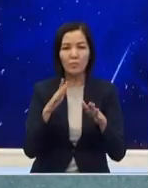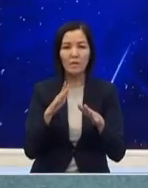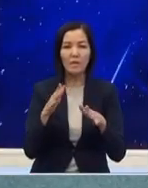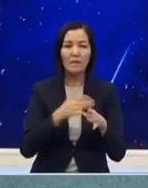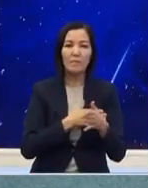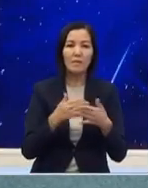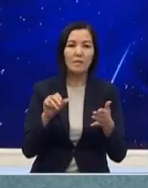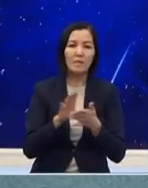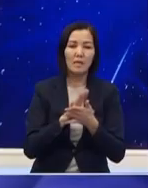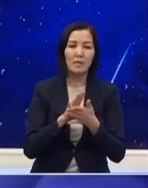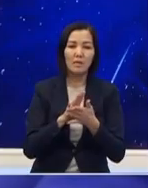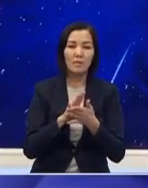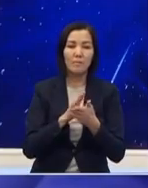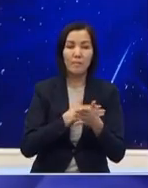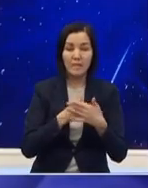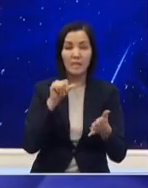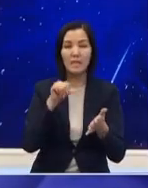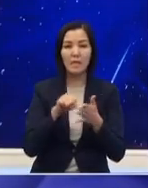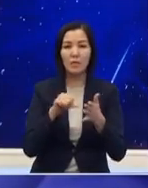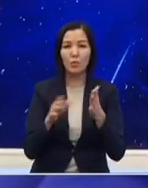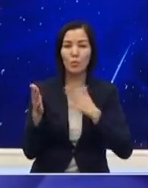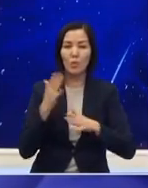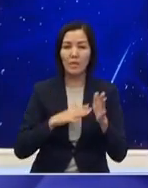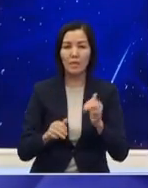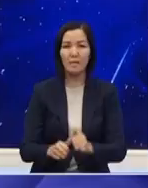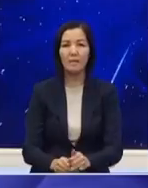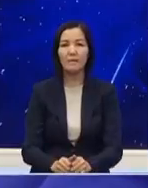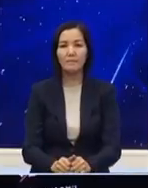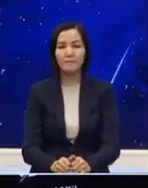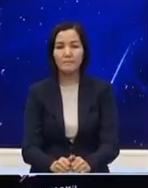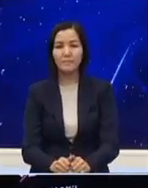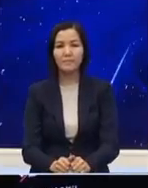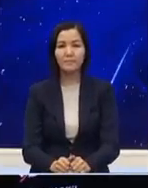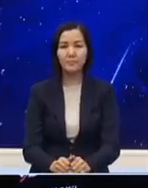Жиналғандардың айтуынша, жастардың көптеп белсенділік танытуы қуантады.